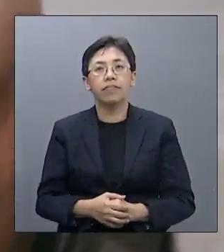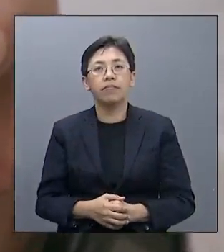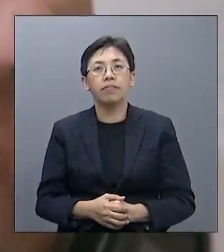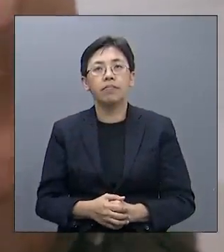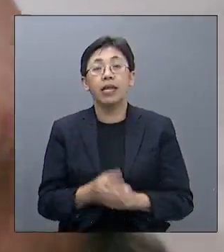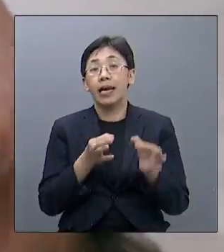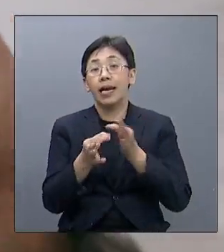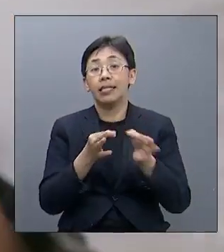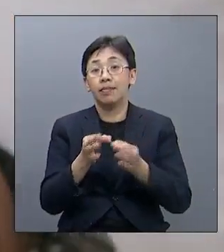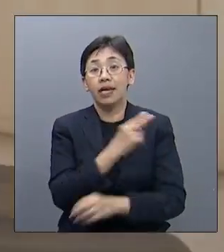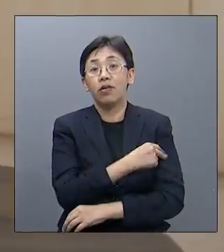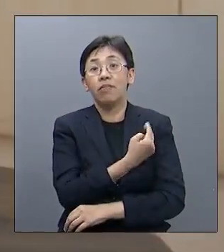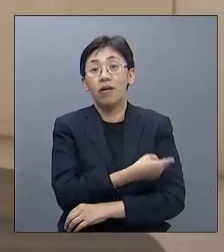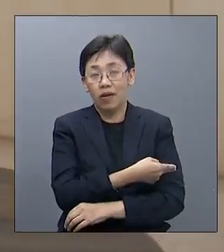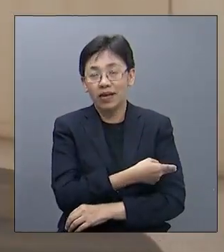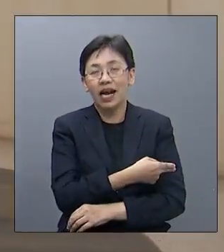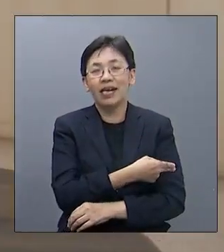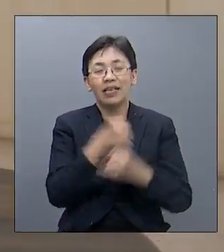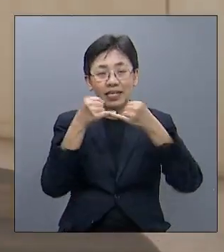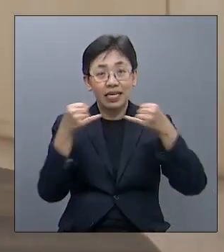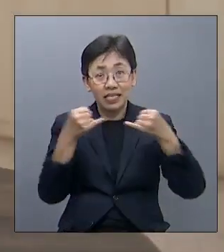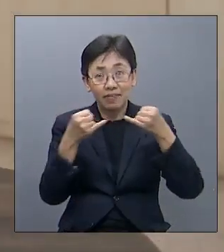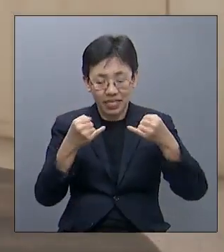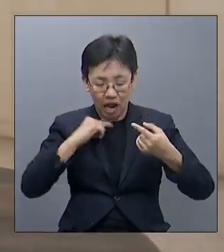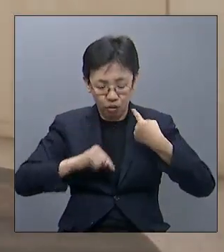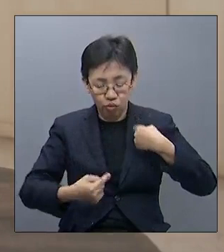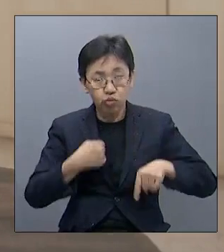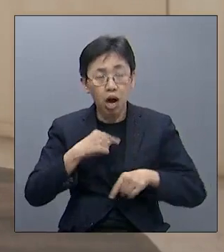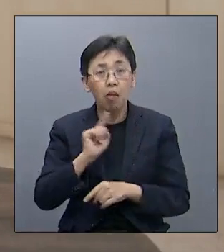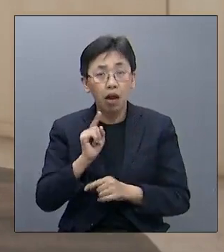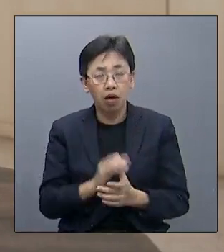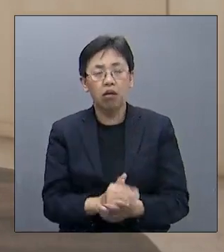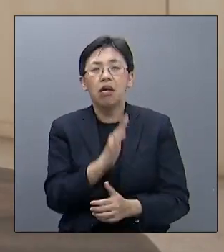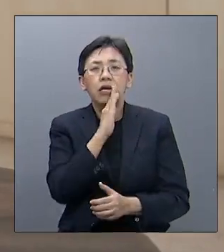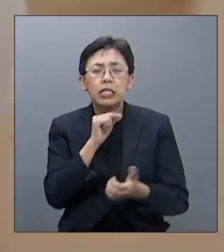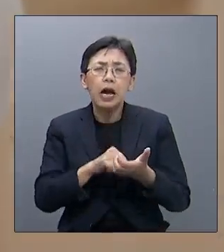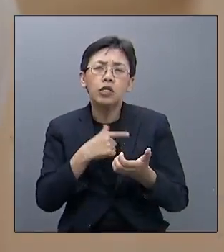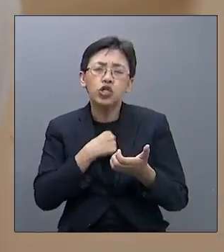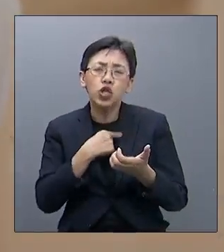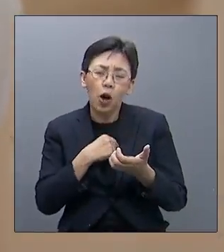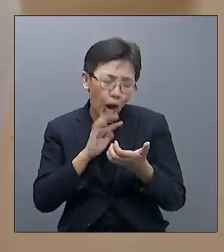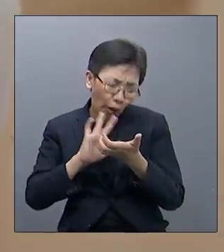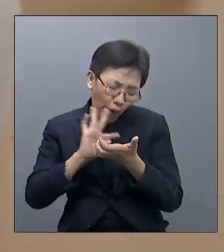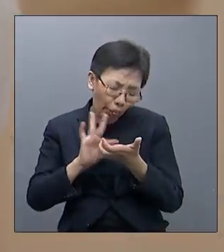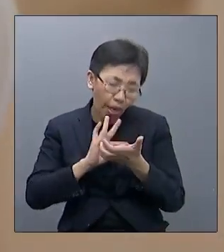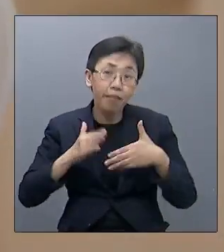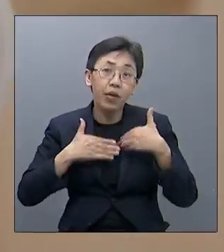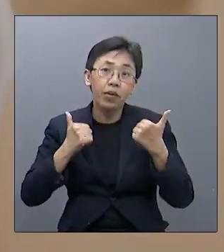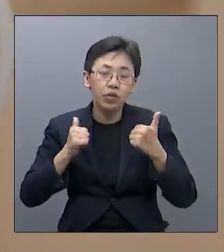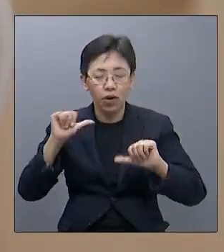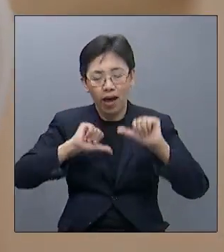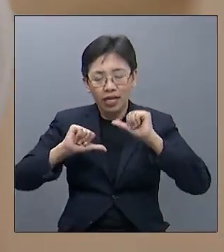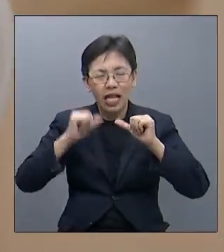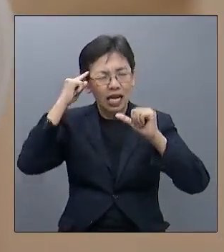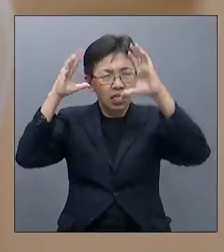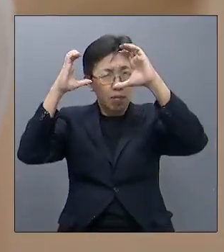คำอธิบายจากแพทย์ด้านประสาทวิทยาบอกว่าเมื่อเราทำสิ่งที่ชอบแล้วมีความสุขจะทำให้สารเคมีในสมอง